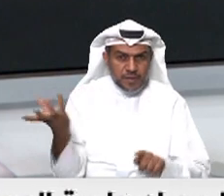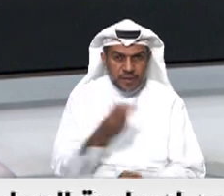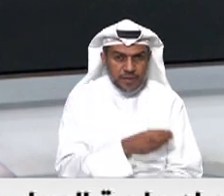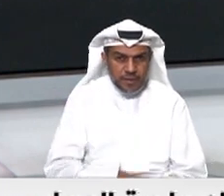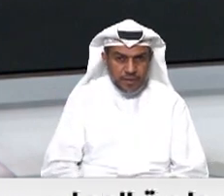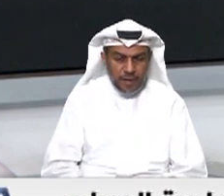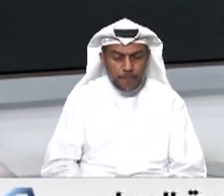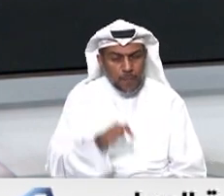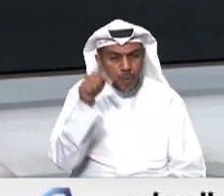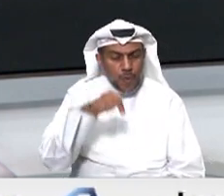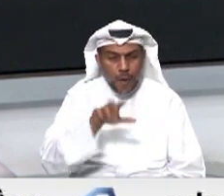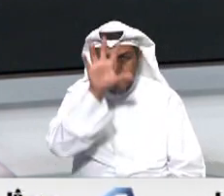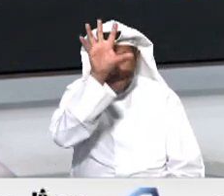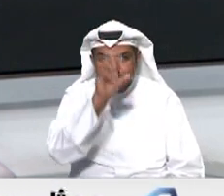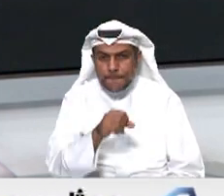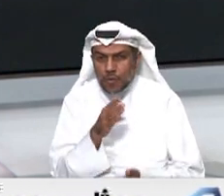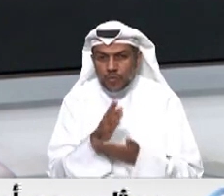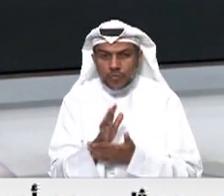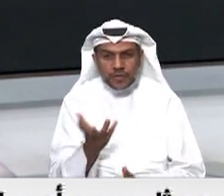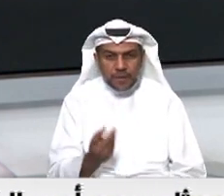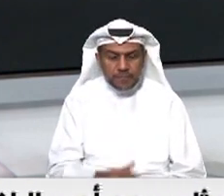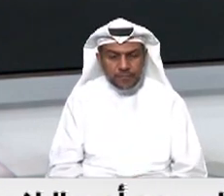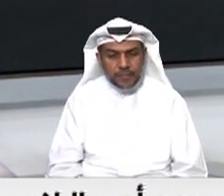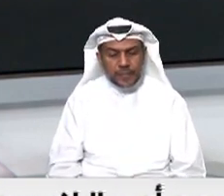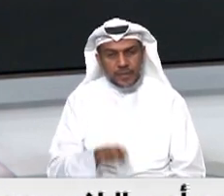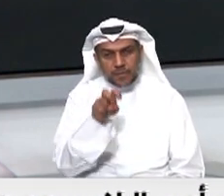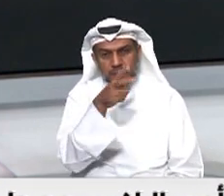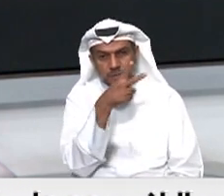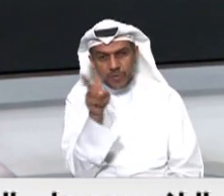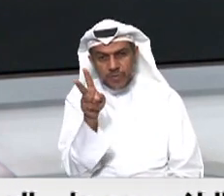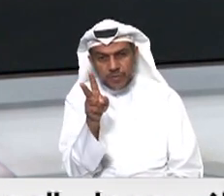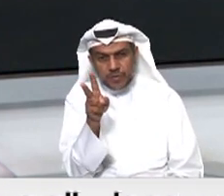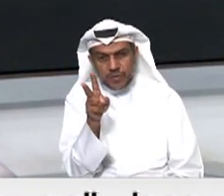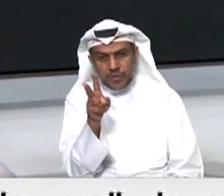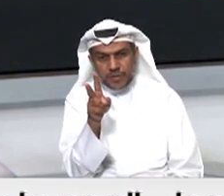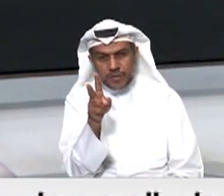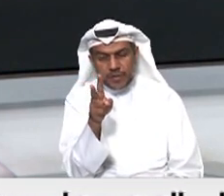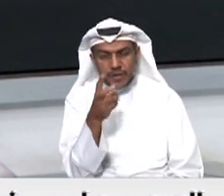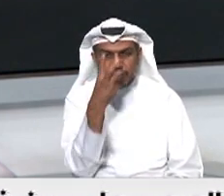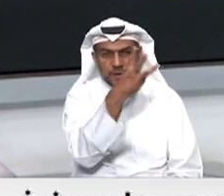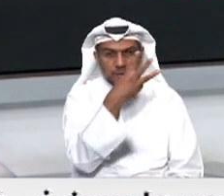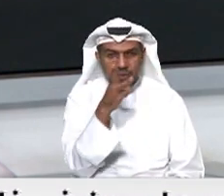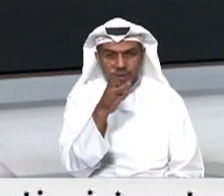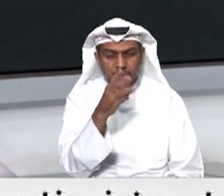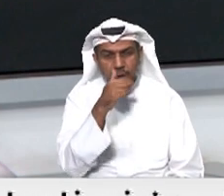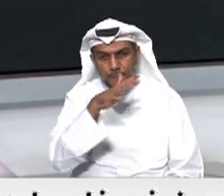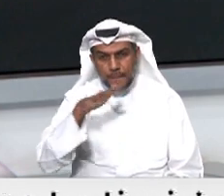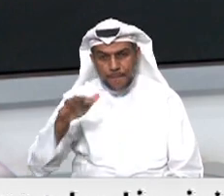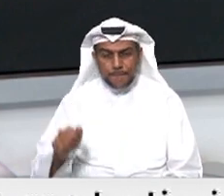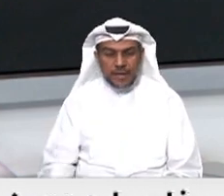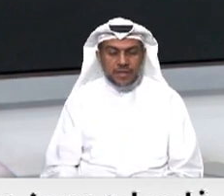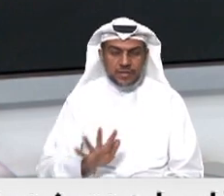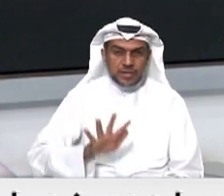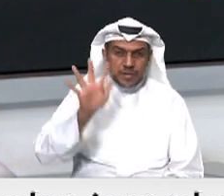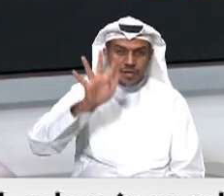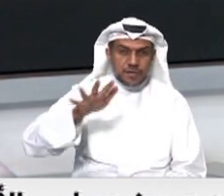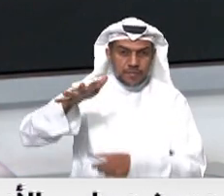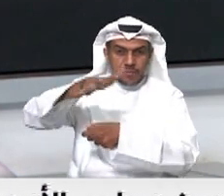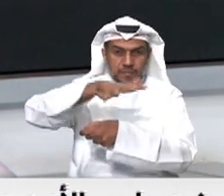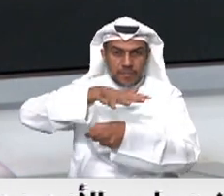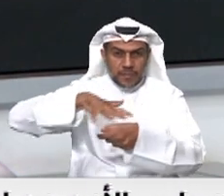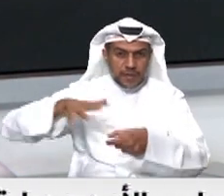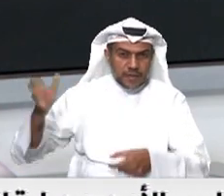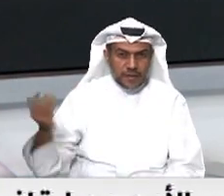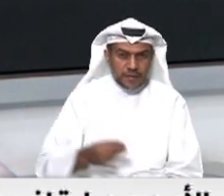في منتصف هذه الليله المناطق الساحليه ما بين 28 الى 33 درجه مئويه زرنه الشماليه وارب